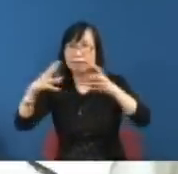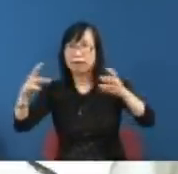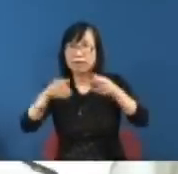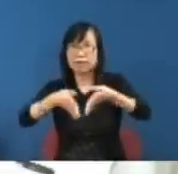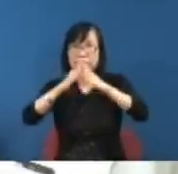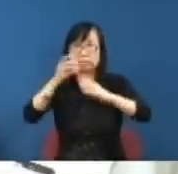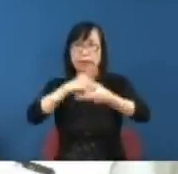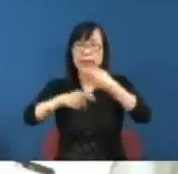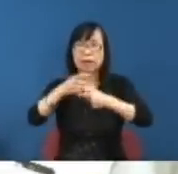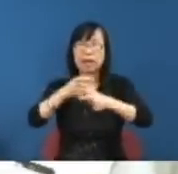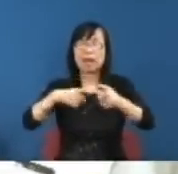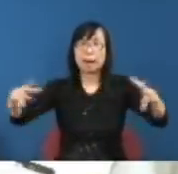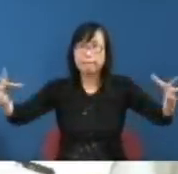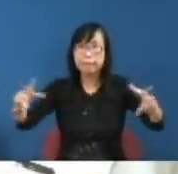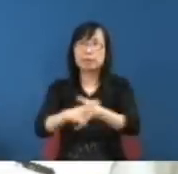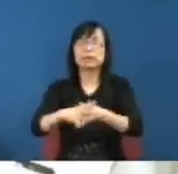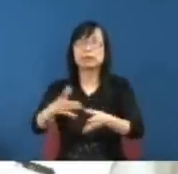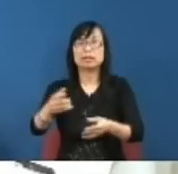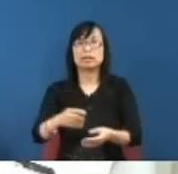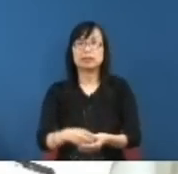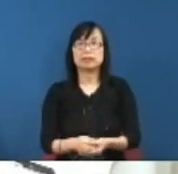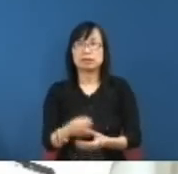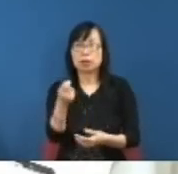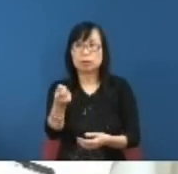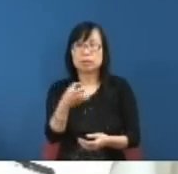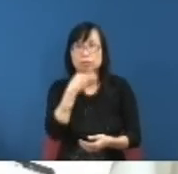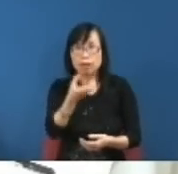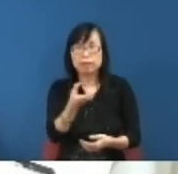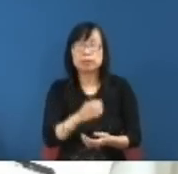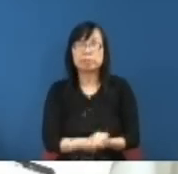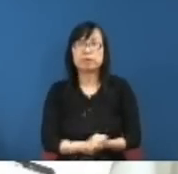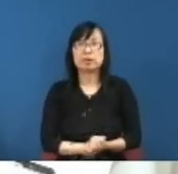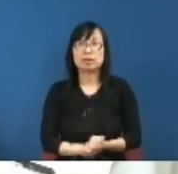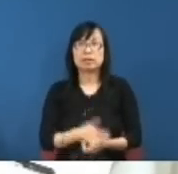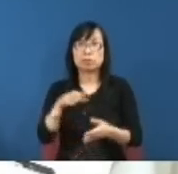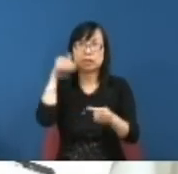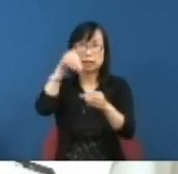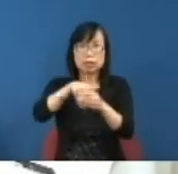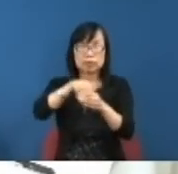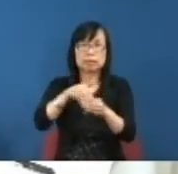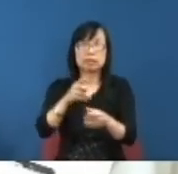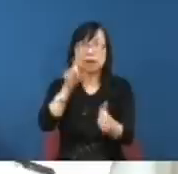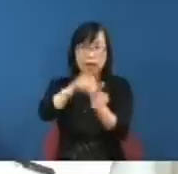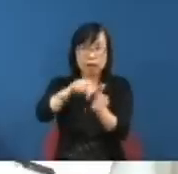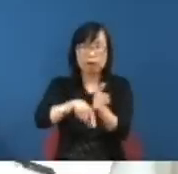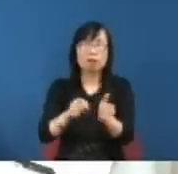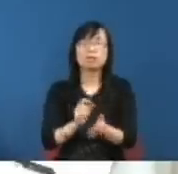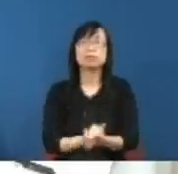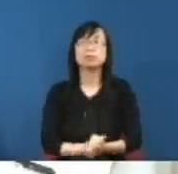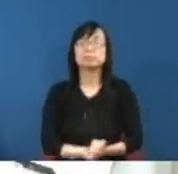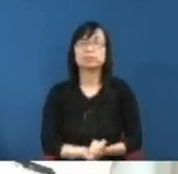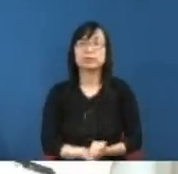啲不務正業嘅嘢咧，係少規管。呢個就係所謂投資銀行嘅興起，即係話有一間銀